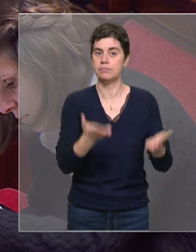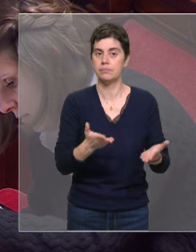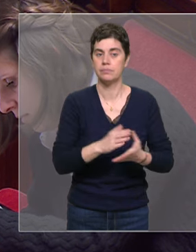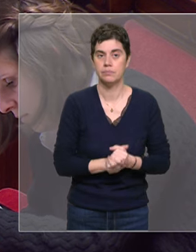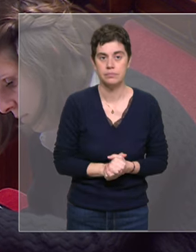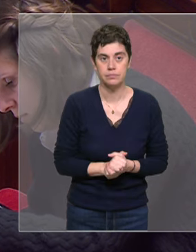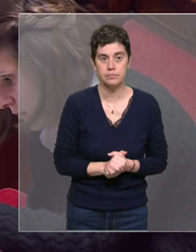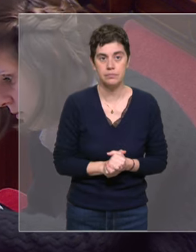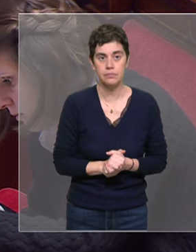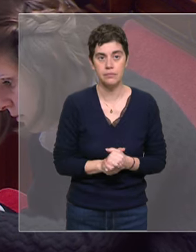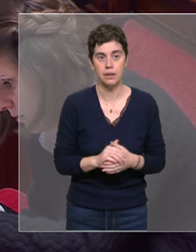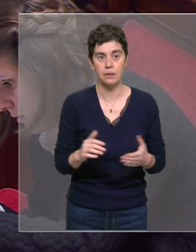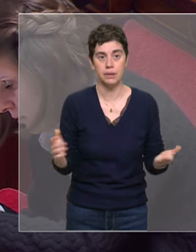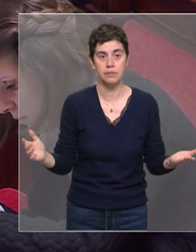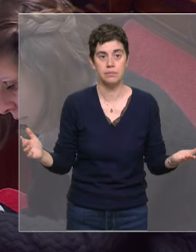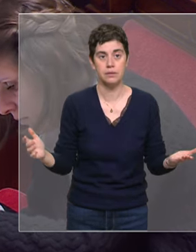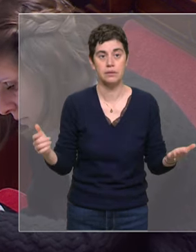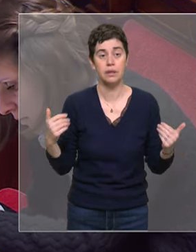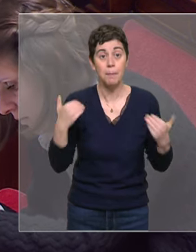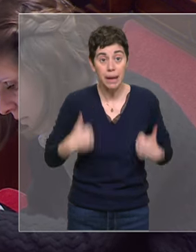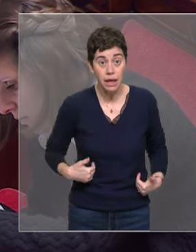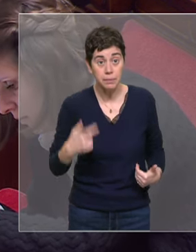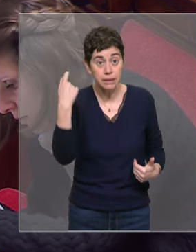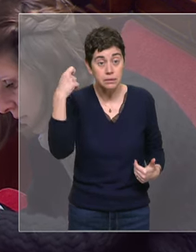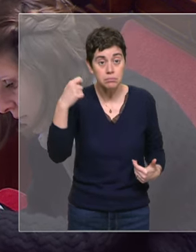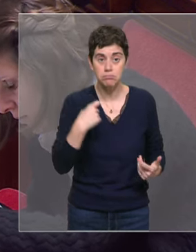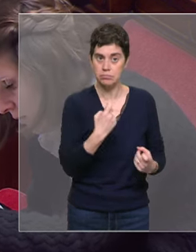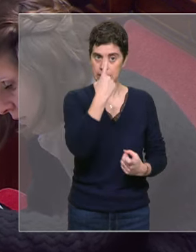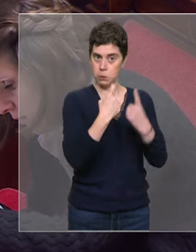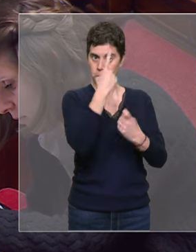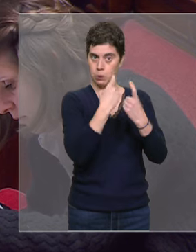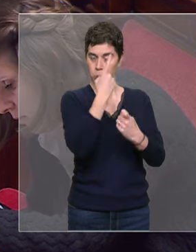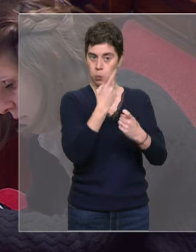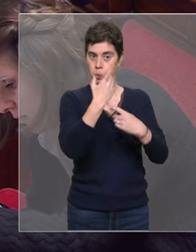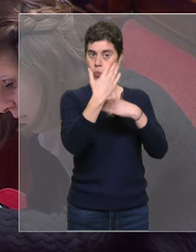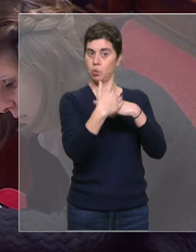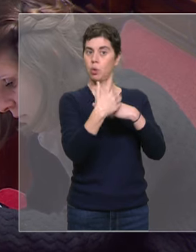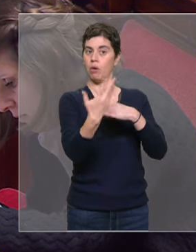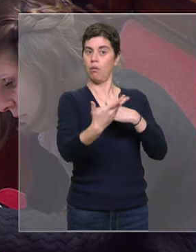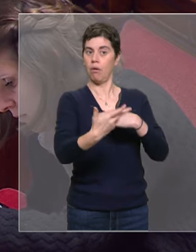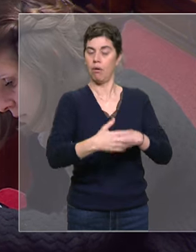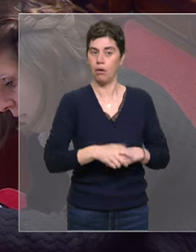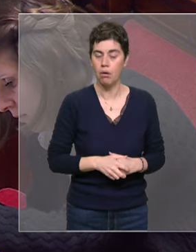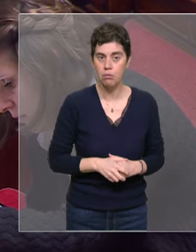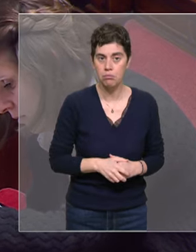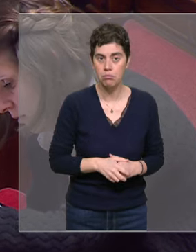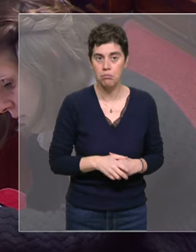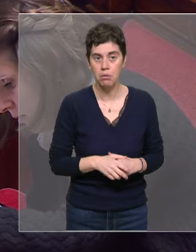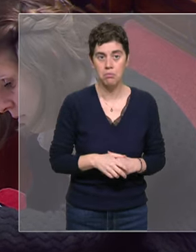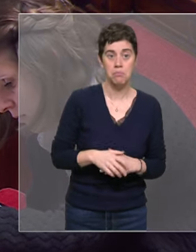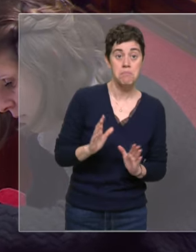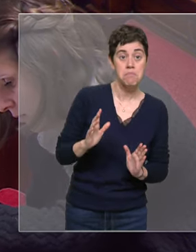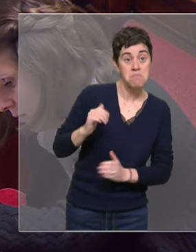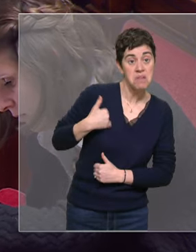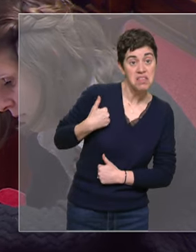Madame la Présidente Le Pen, vous m'interrogez s'il vous plaît. Vous m'interrogez sur une hypothèse de soldats français